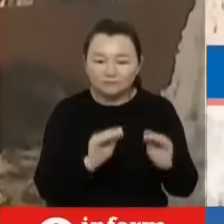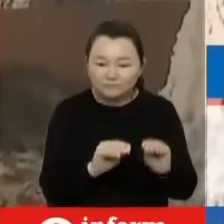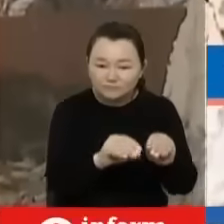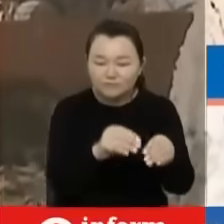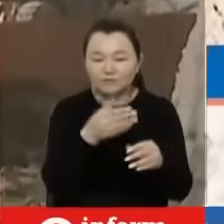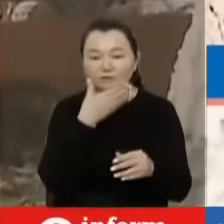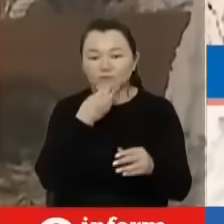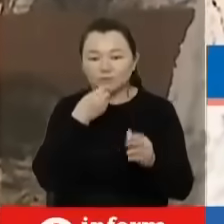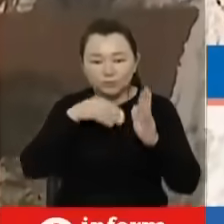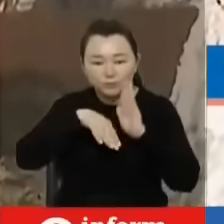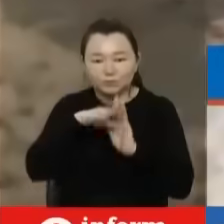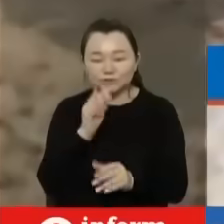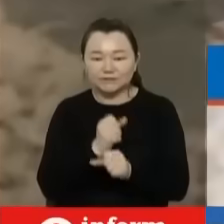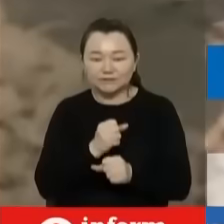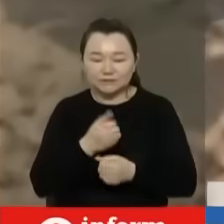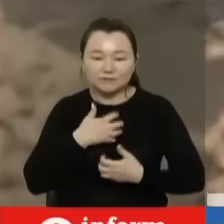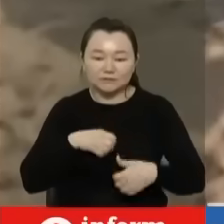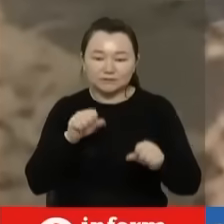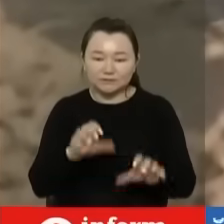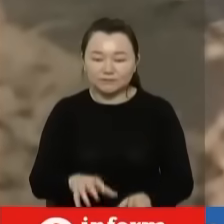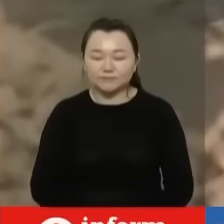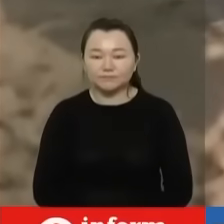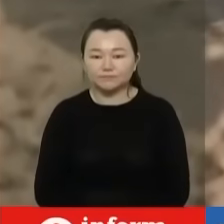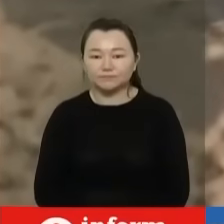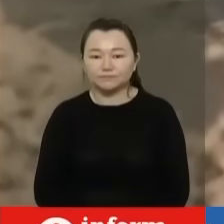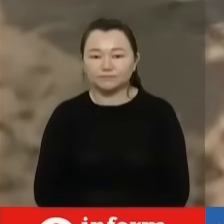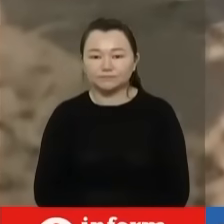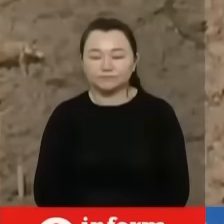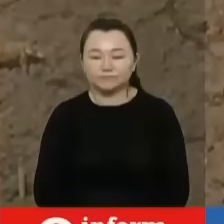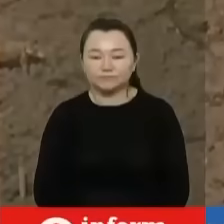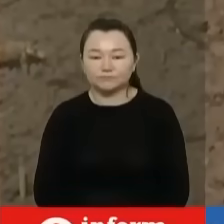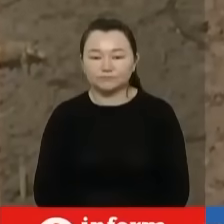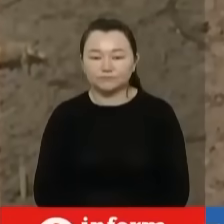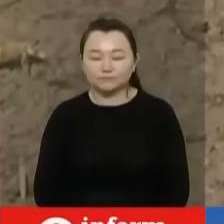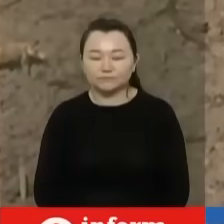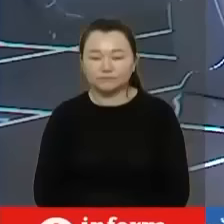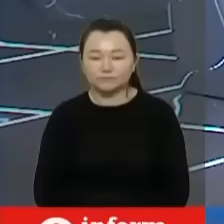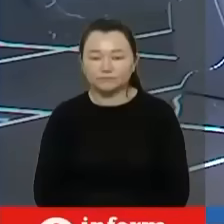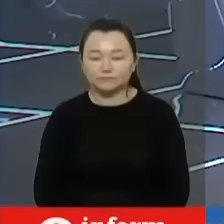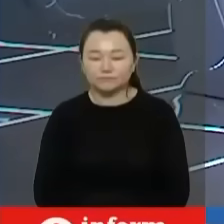қосады. Абай Нұржанұлы, Бақыт Ахметов, Информбюро, Қызылорда облысы.